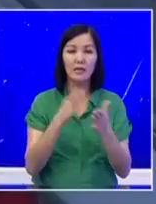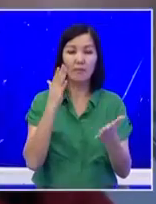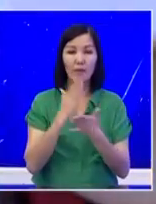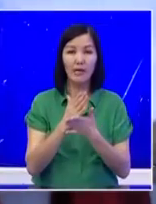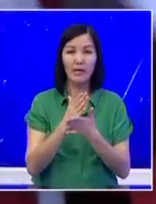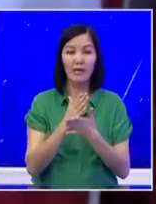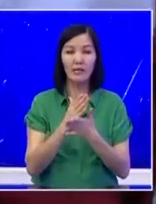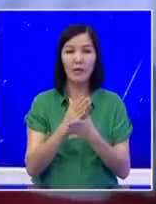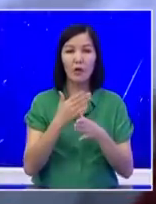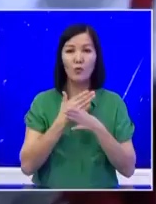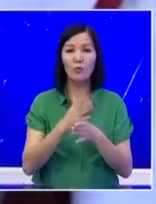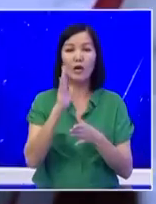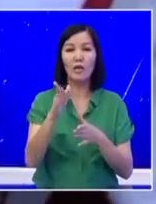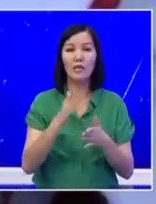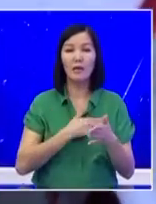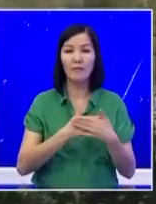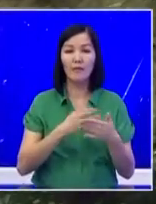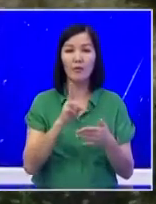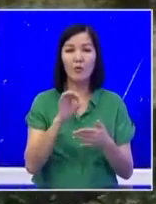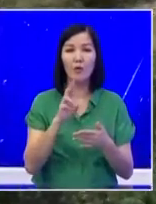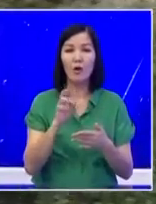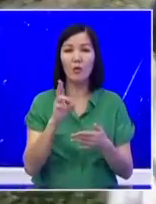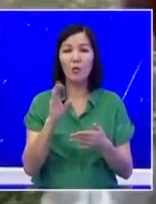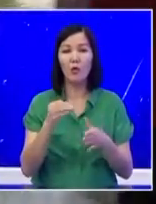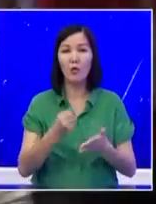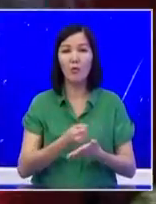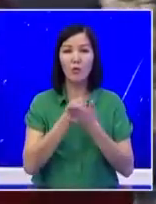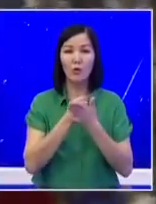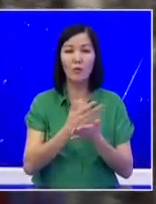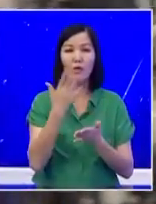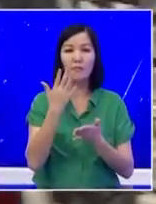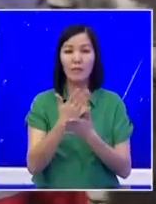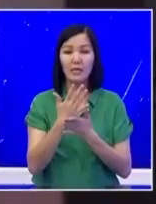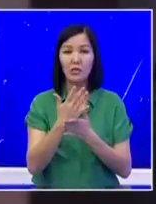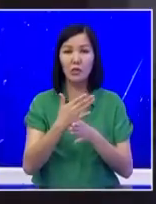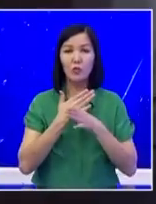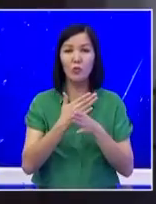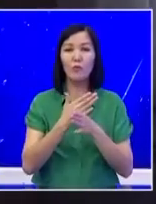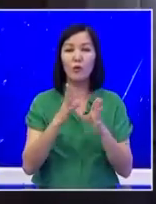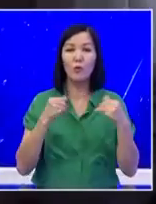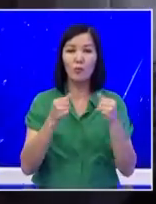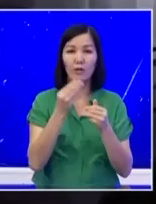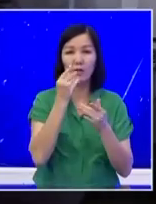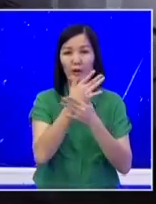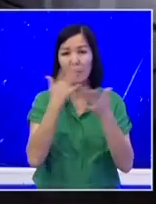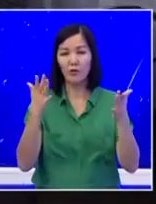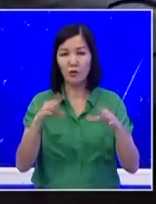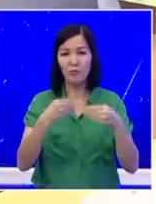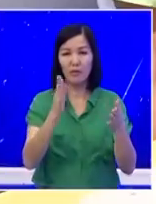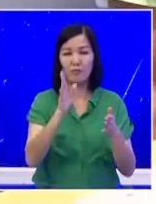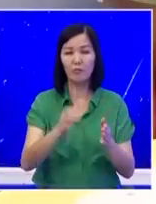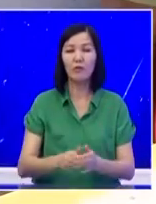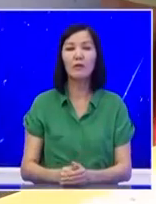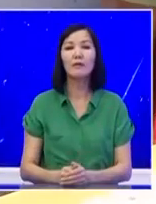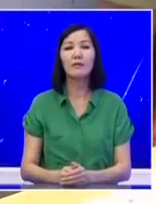жүр. Алдағы уақытта белсенділер Coca-Cola компаниясының қолдауымен 5-ші рет көмекке зәру отбасыларға азық-түлік таратпақ.